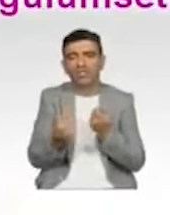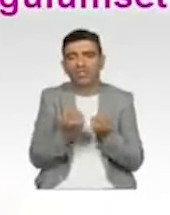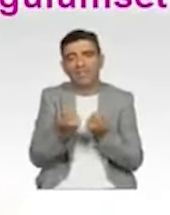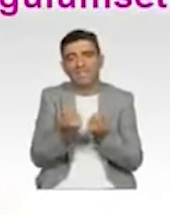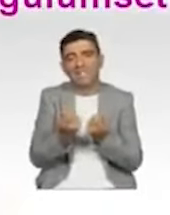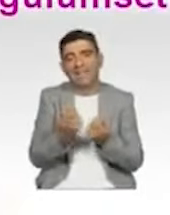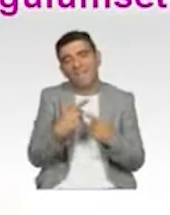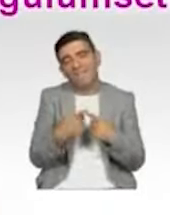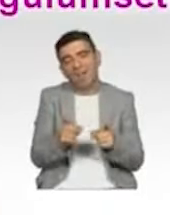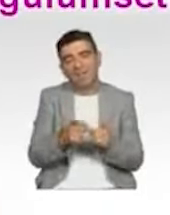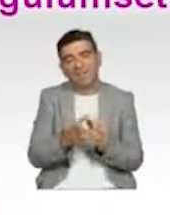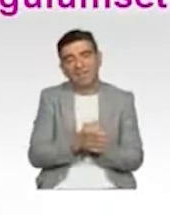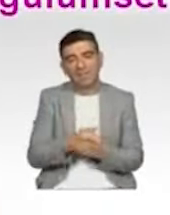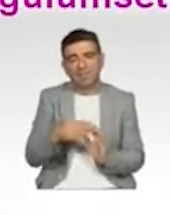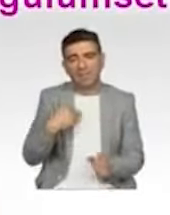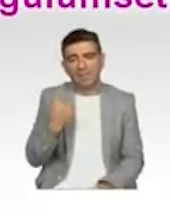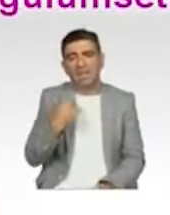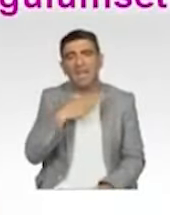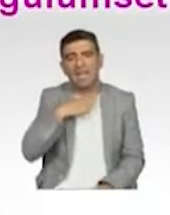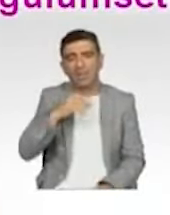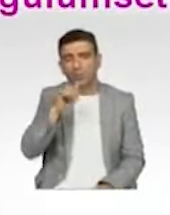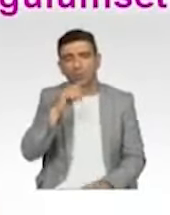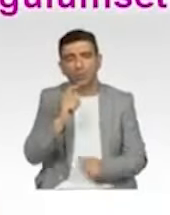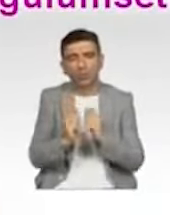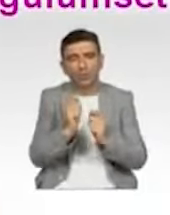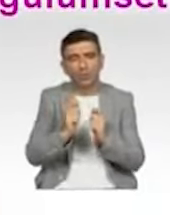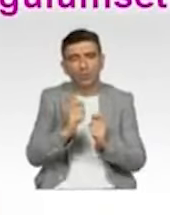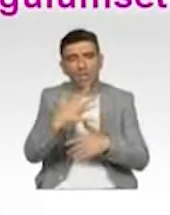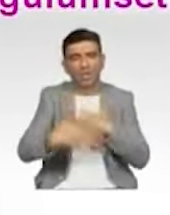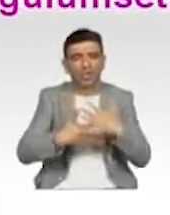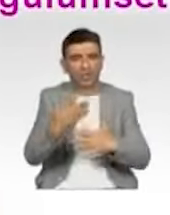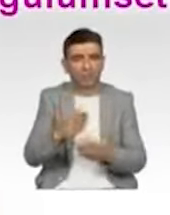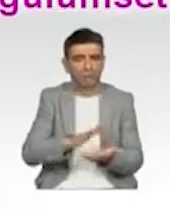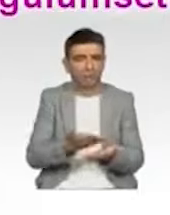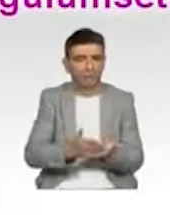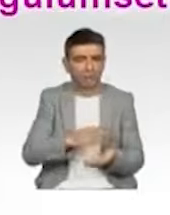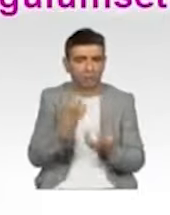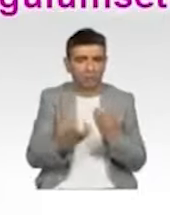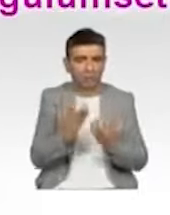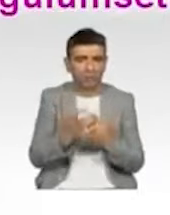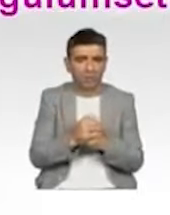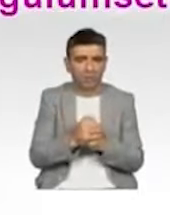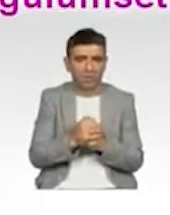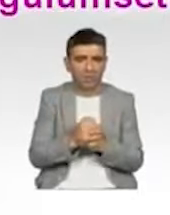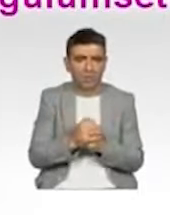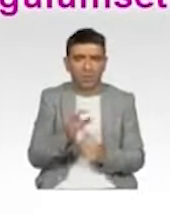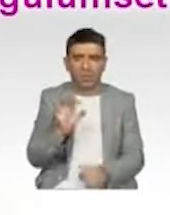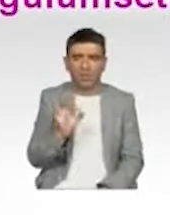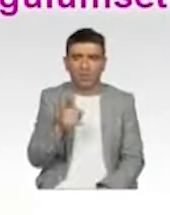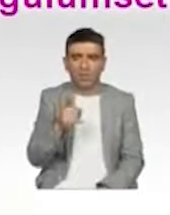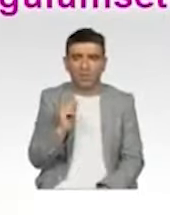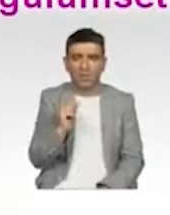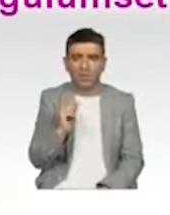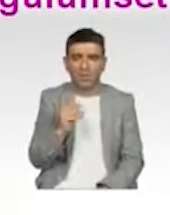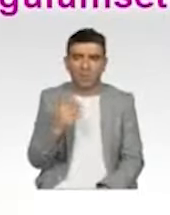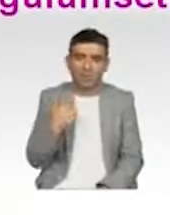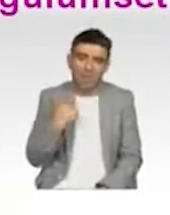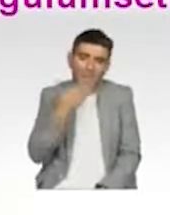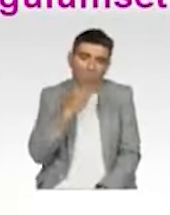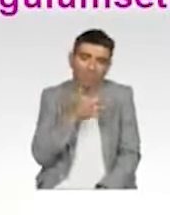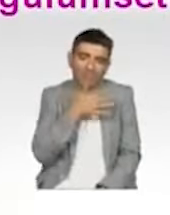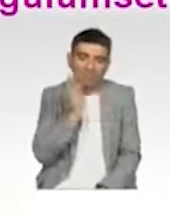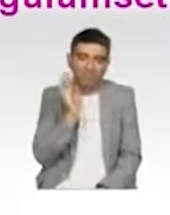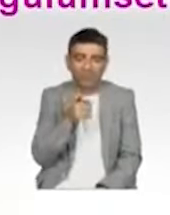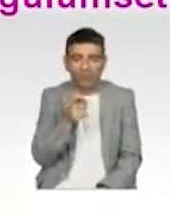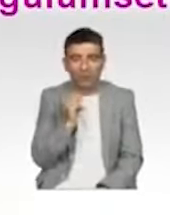tarif farklı. Ben yoksa... şey duymuştum, böyle eti sütle falan çok kullanılıyor diye. Et ve süt mü? Süt, evet. Sizin o tarafta aslan... var mı? Bende yok.